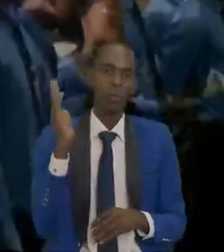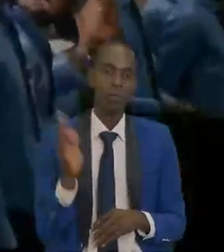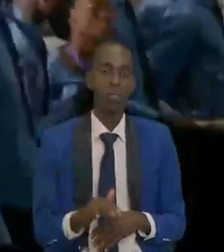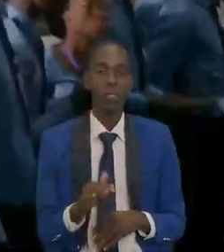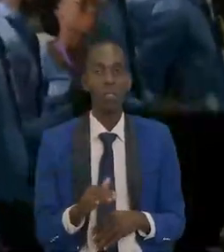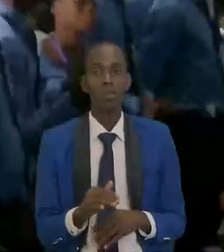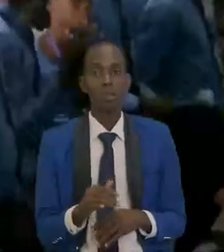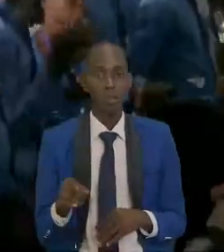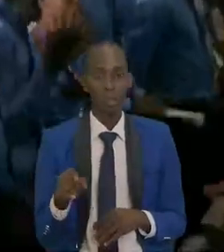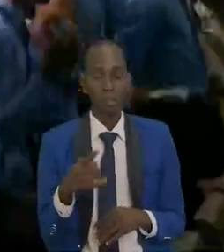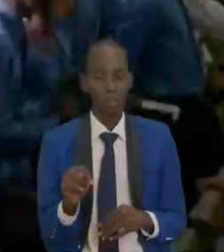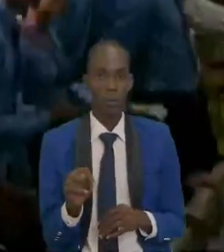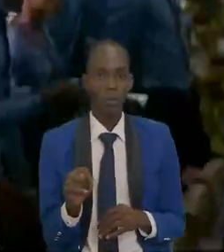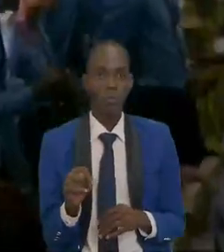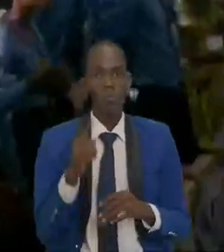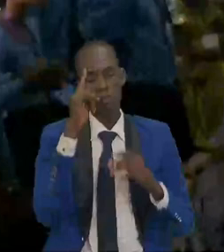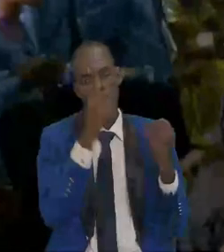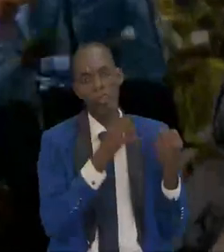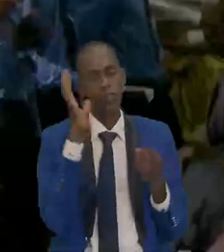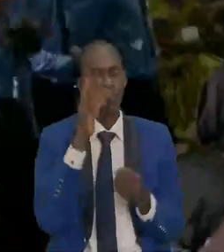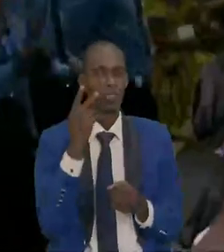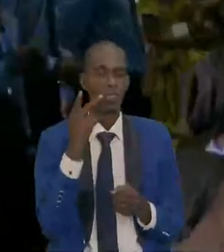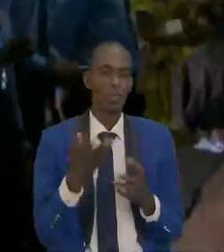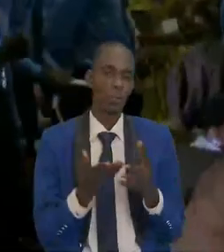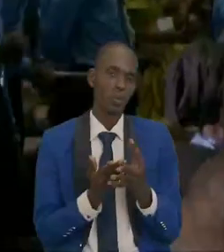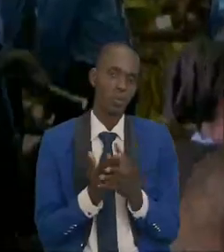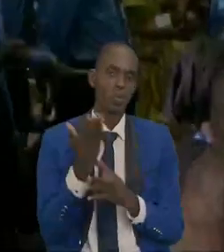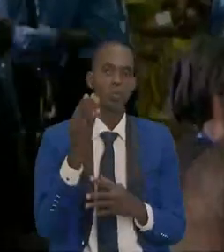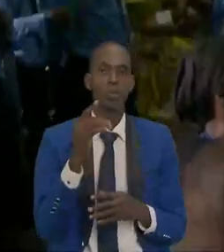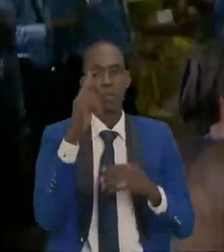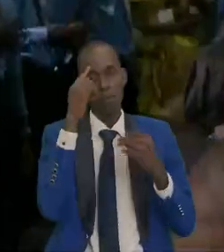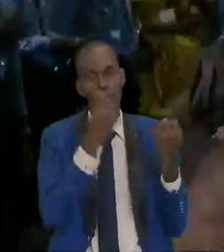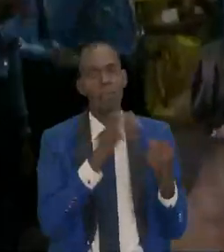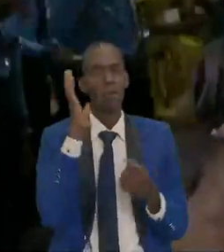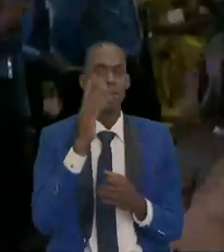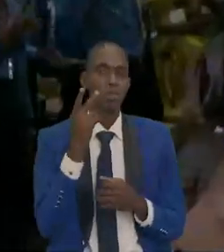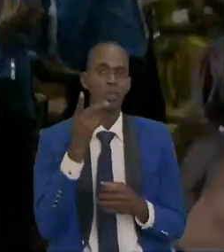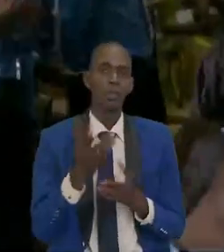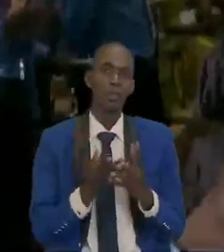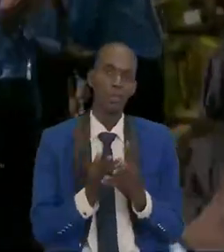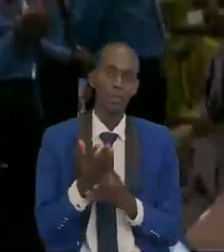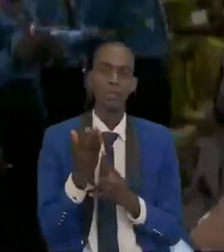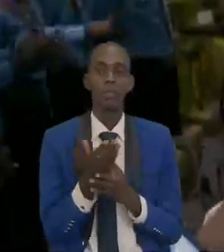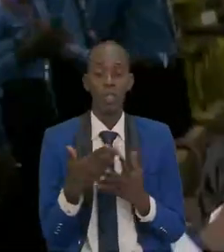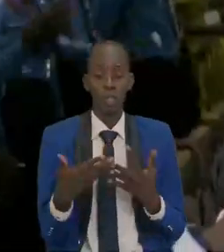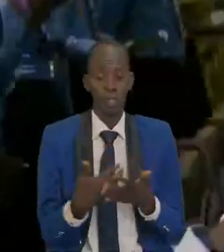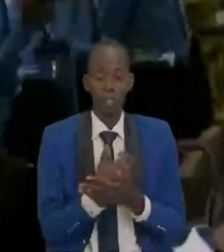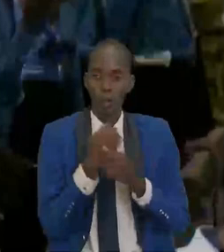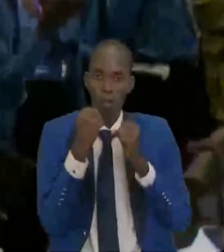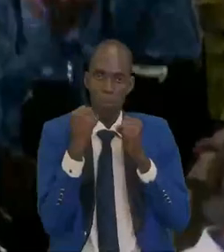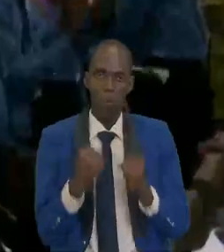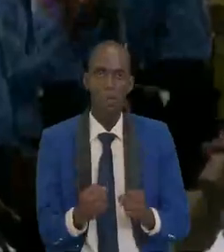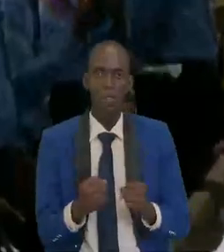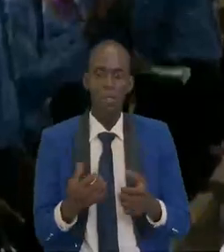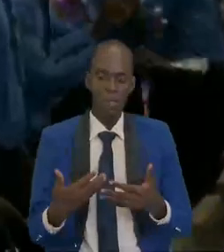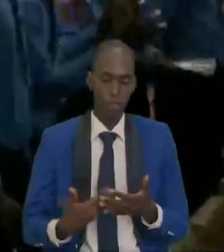La foi te donnera la victoire. La foi te donnera la victoire. Une nouvelle puissance,